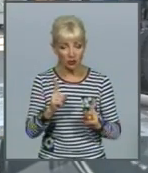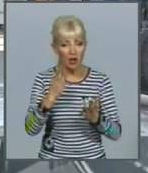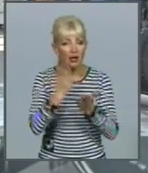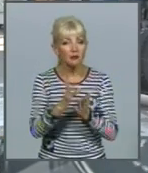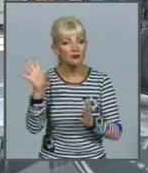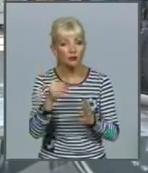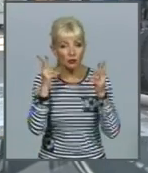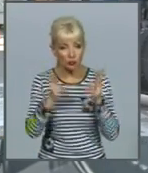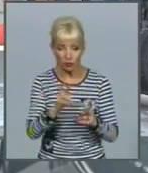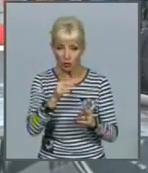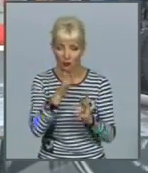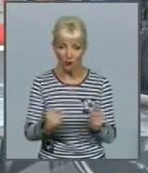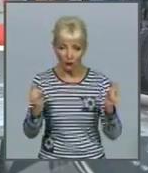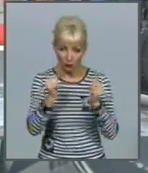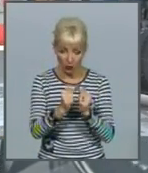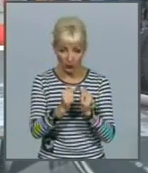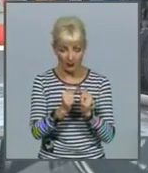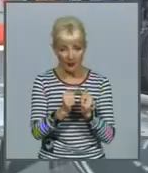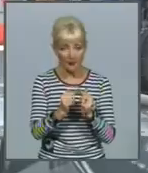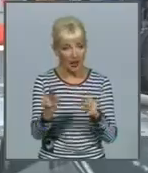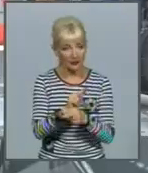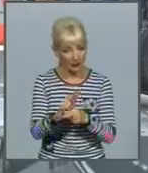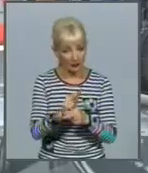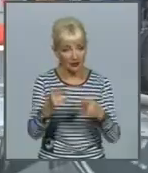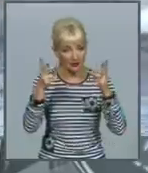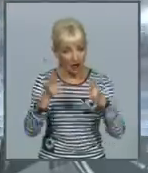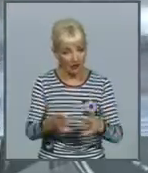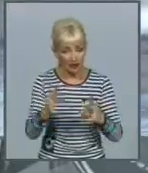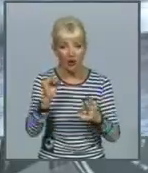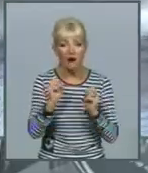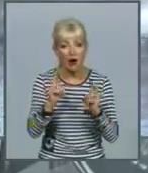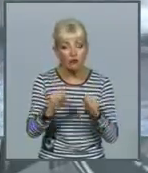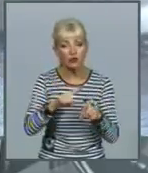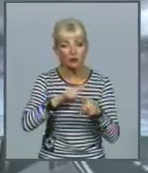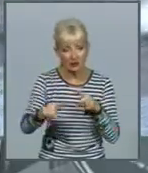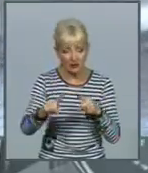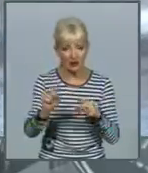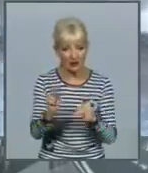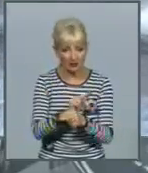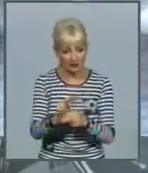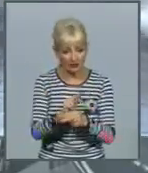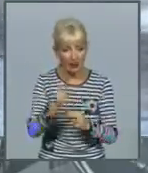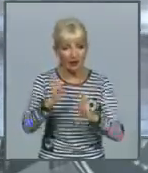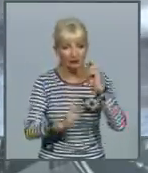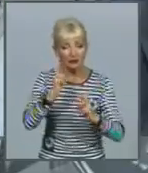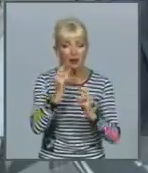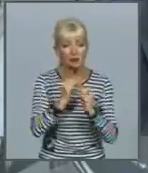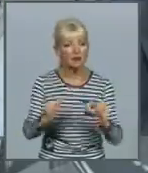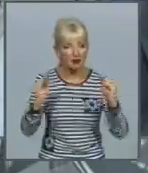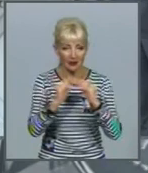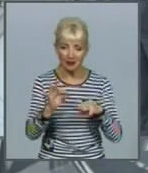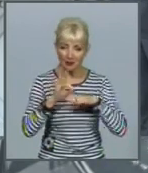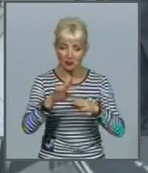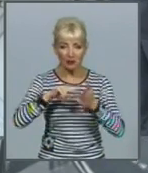вчасно відреагувати на подібну аварію і якнайшвидше її ліквідувати. Також підприємством постійно проводяться планові ремонтні